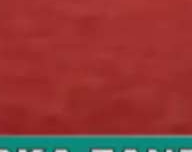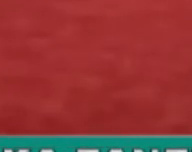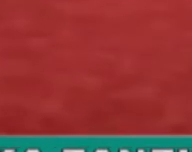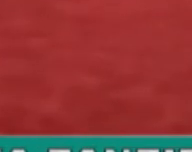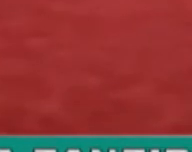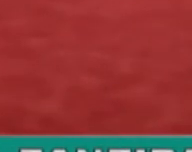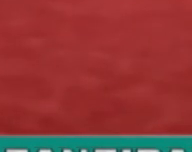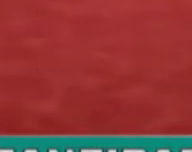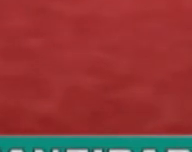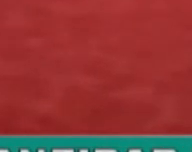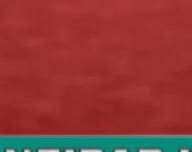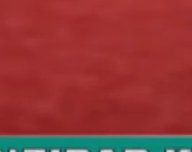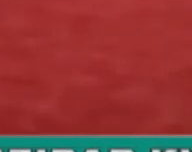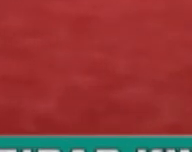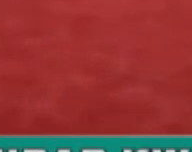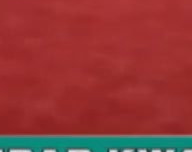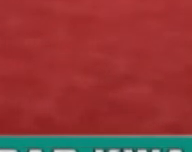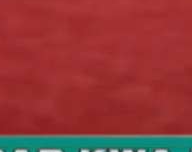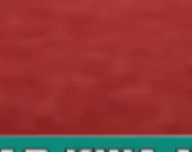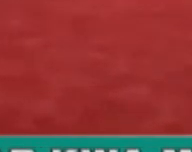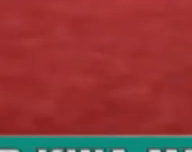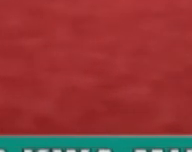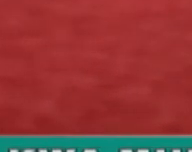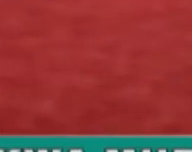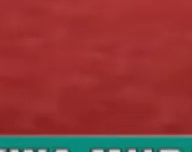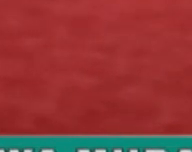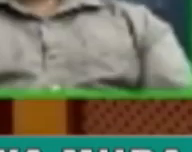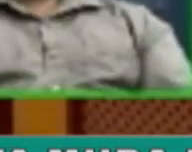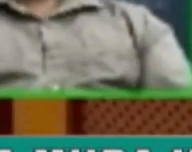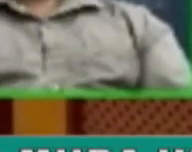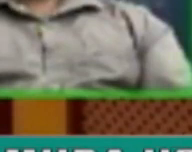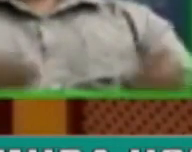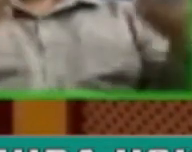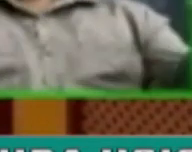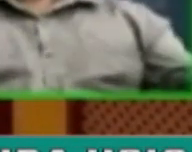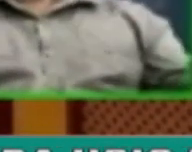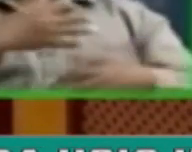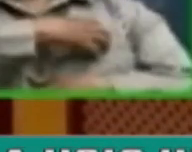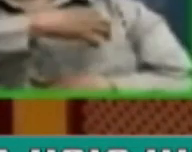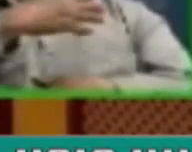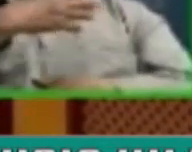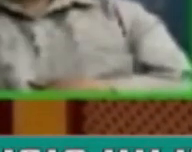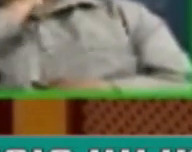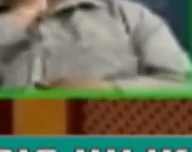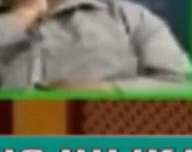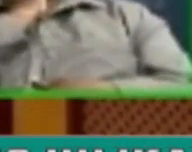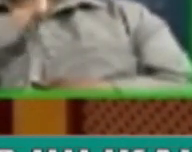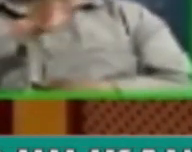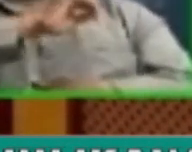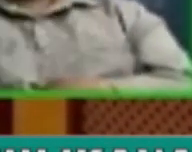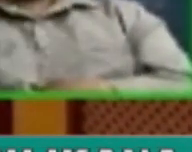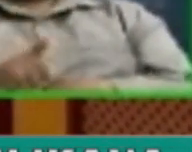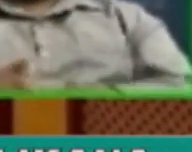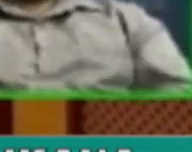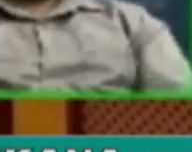kikubwa na matumizi ya dawa za kulevya. Amesema wananchi wanapaswa kuwa na utamaduni wa kupima afya zao kila mara ili kufahamu